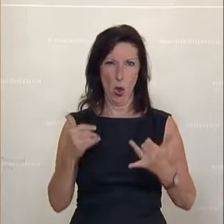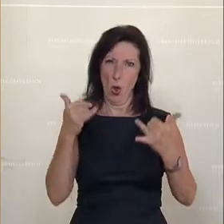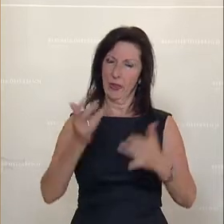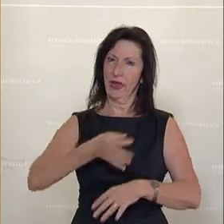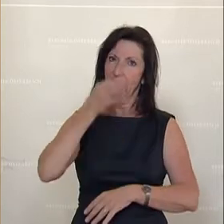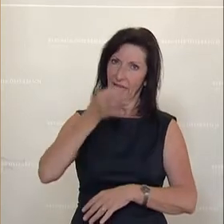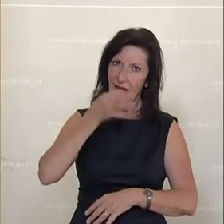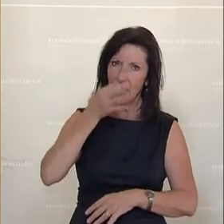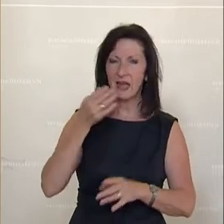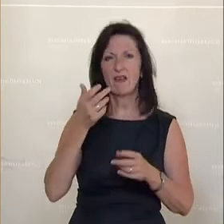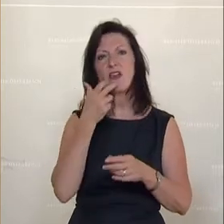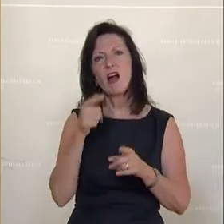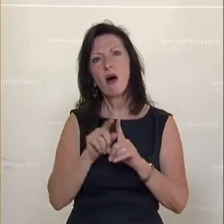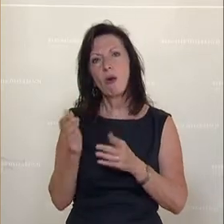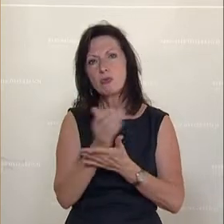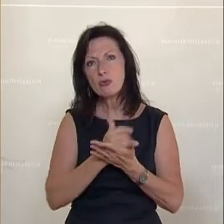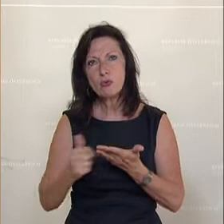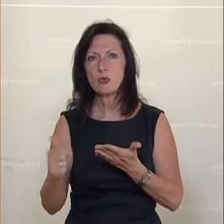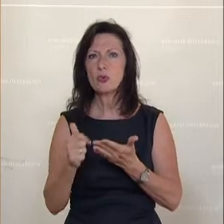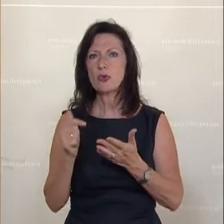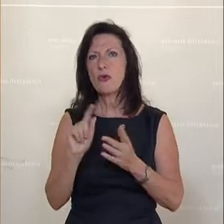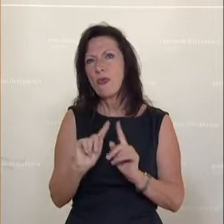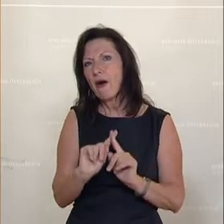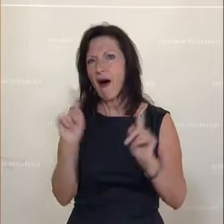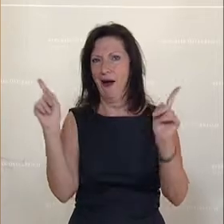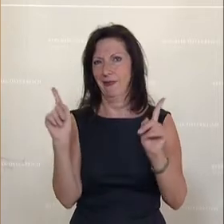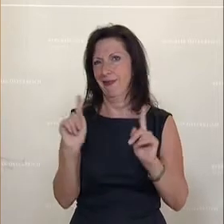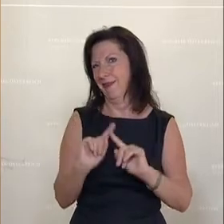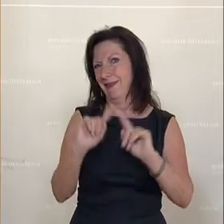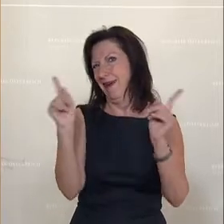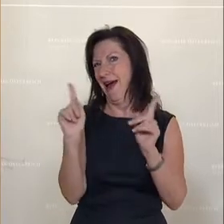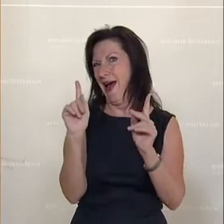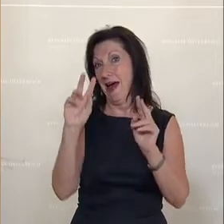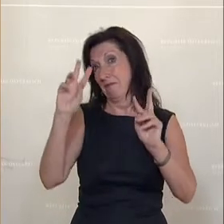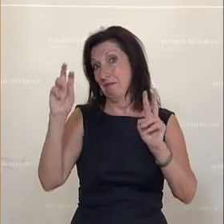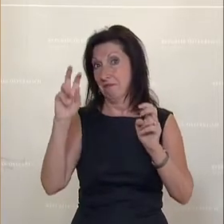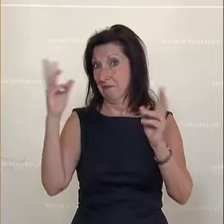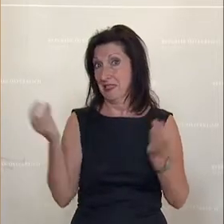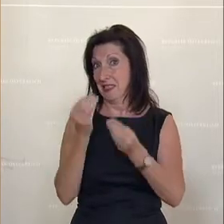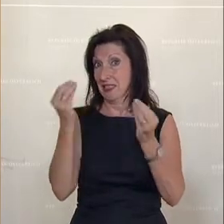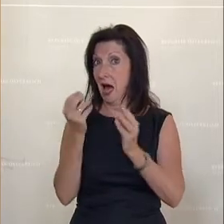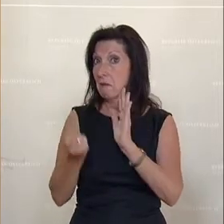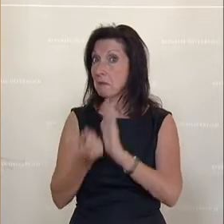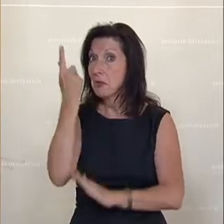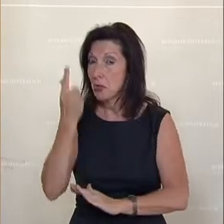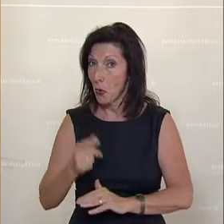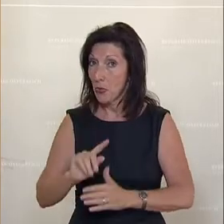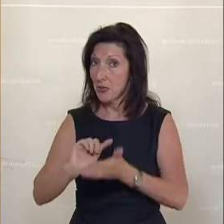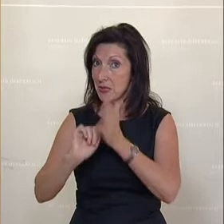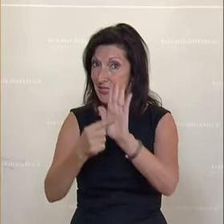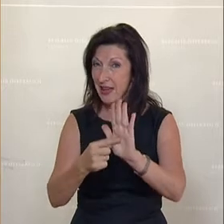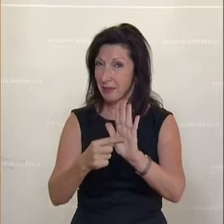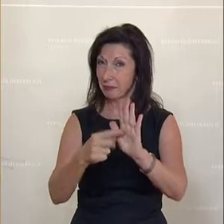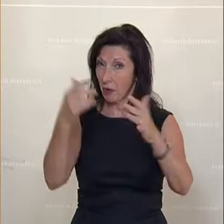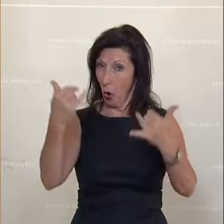auch noch nutzen noch mal eine ganz andere ein ganz anderes historisches eigenes hinzuweisen heute vor